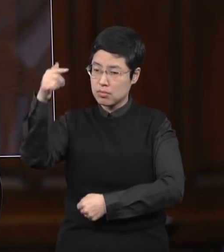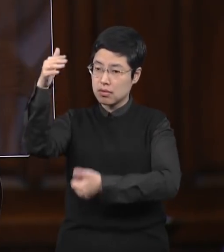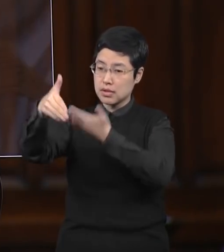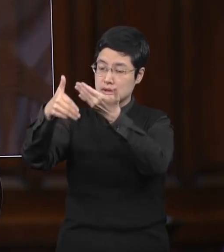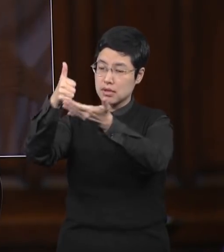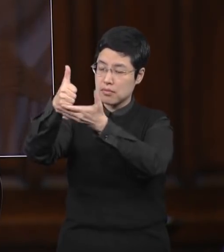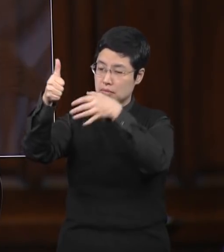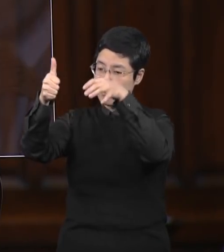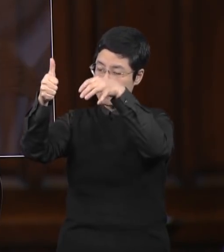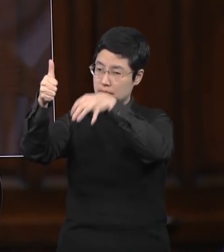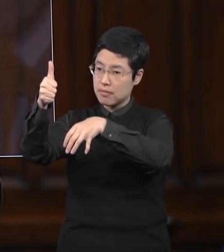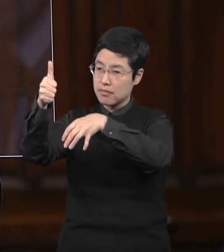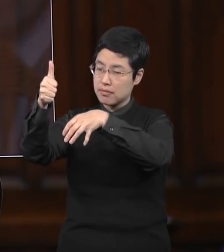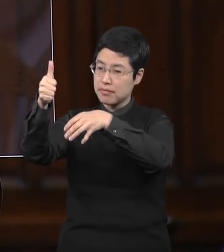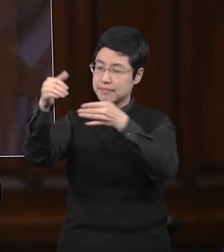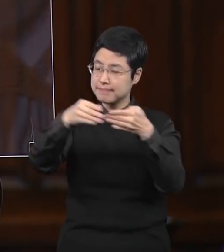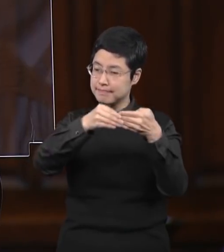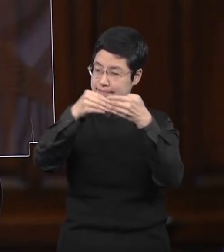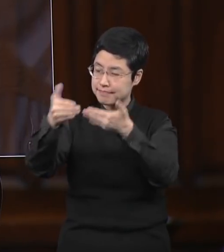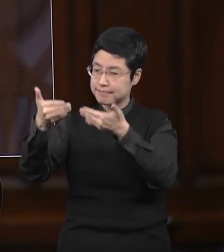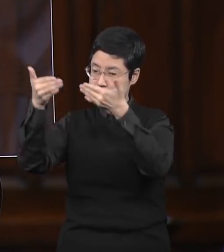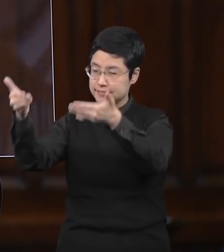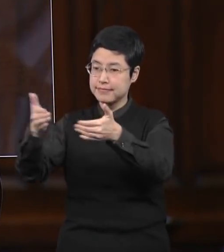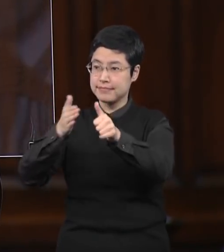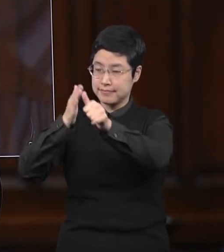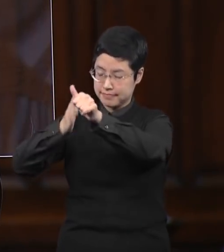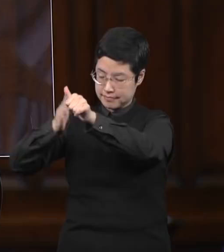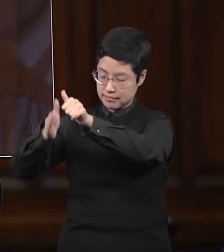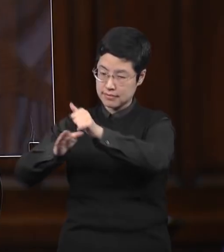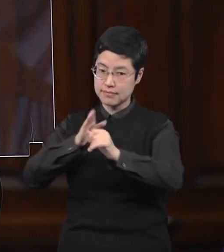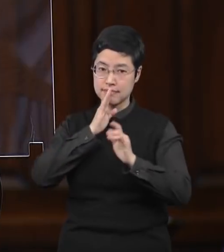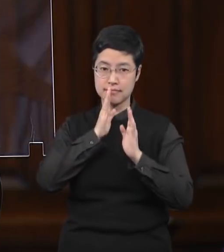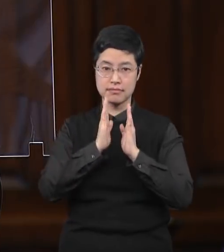높으신 하느님 앞에 바치소서. 아멘.